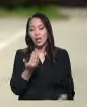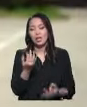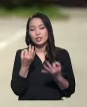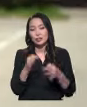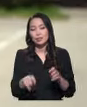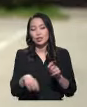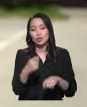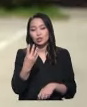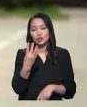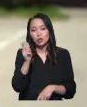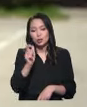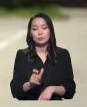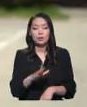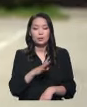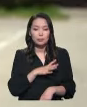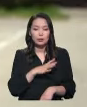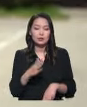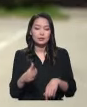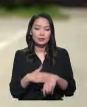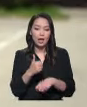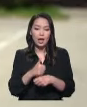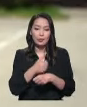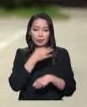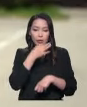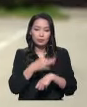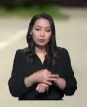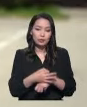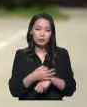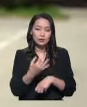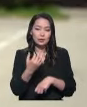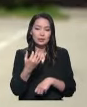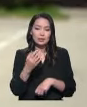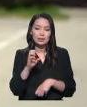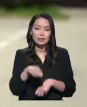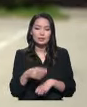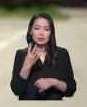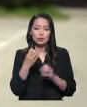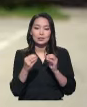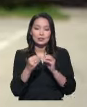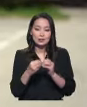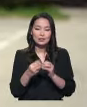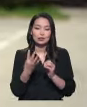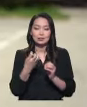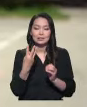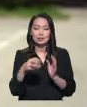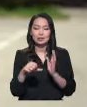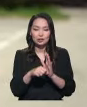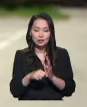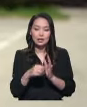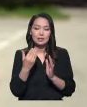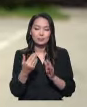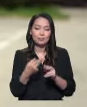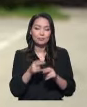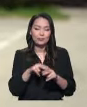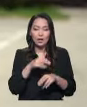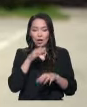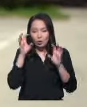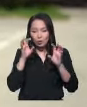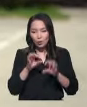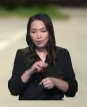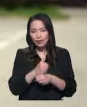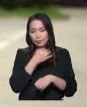4 гражданина были привлечены к административной ответственности по статье 410 и 336 Кодекса об административных